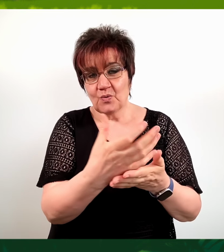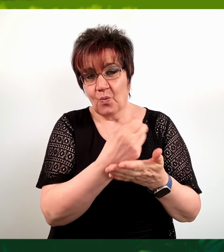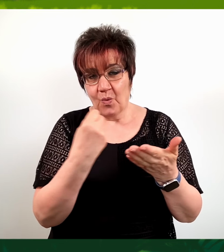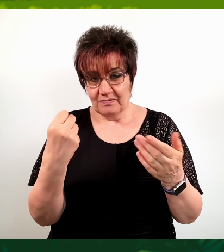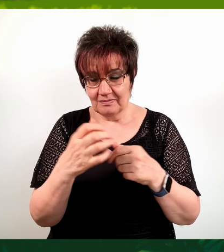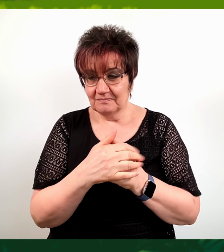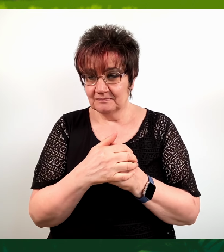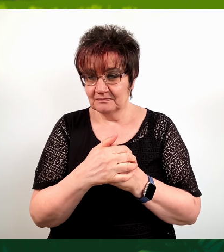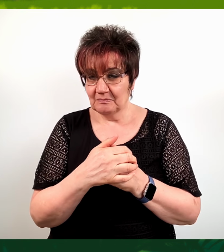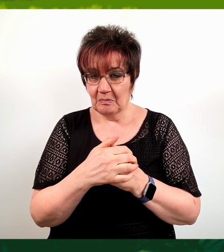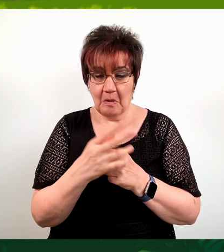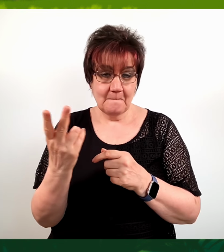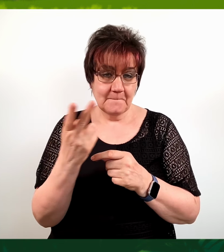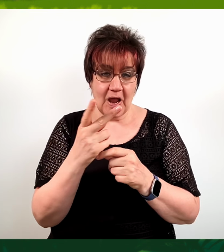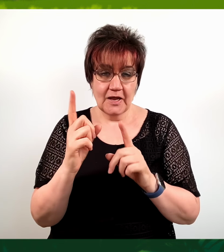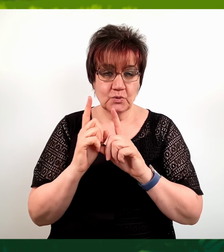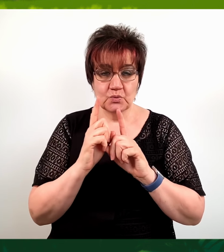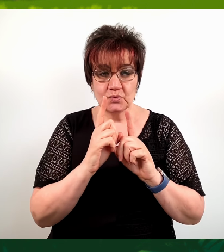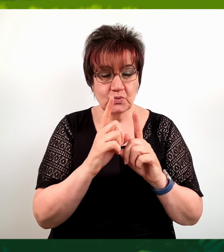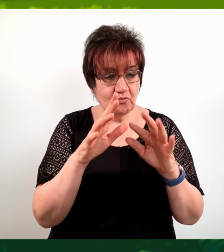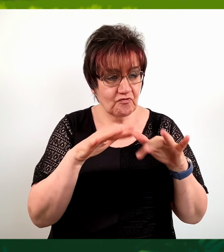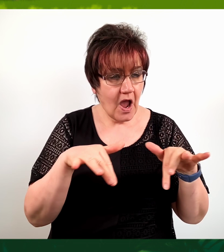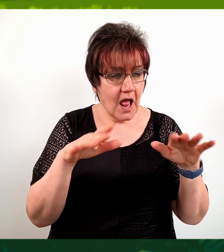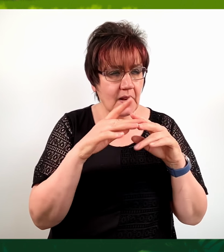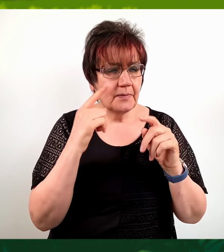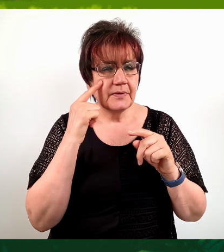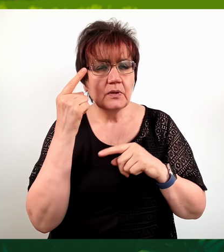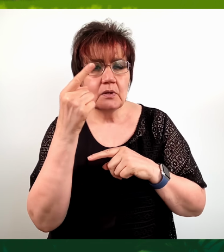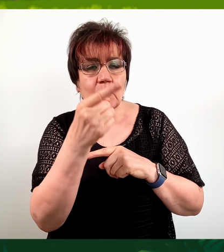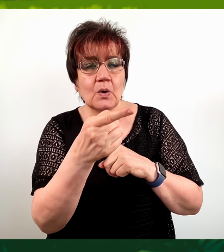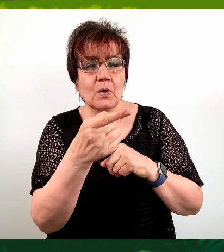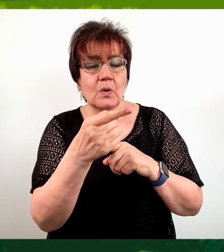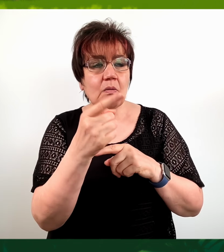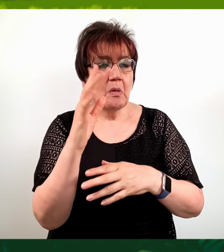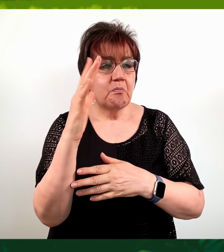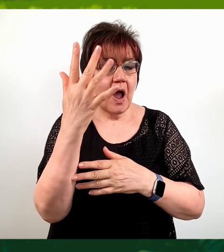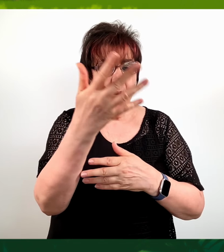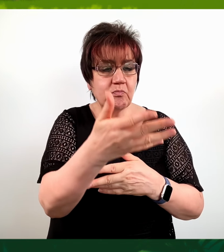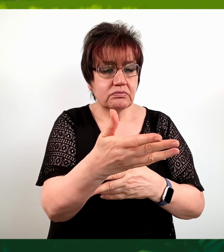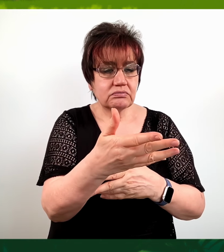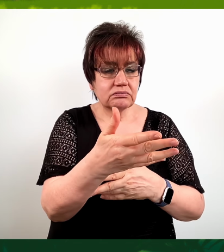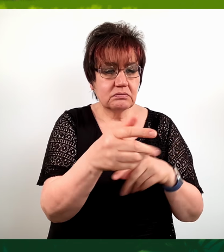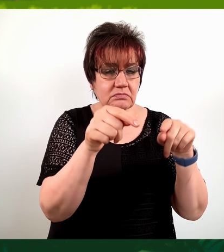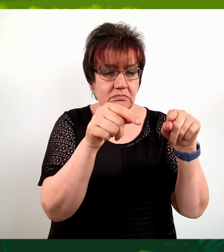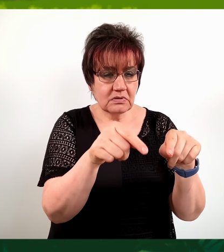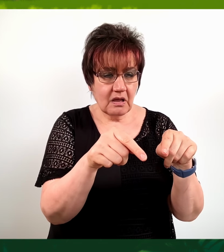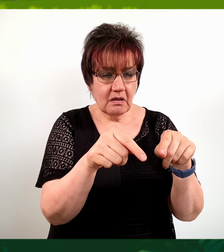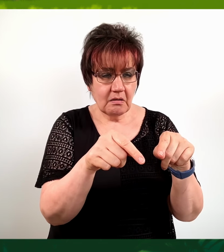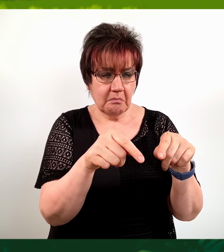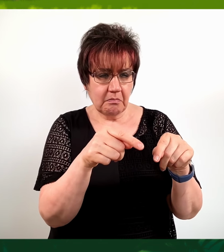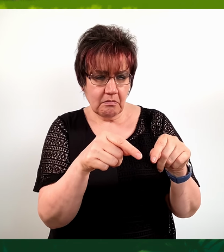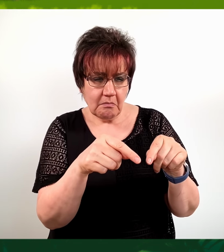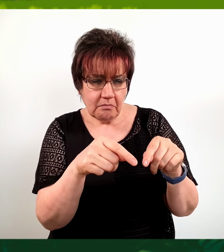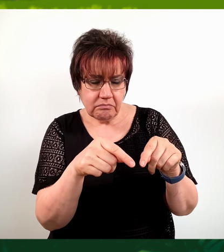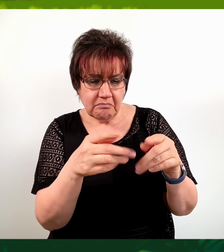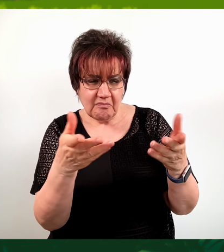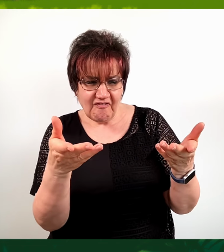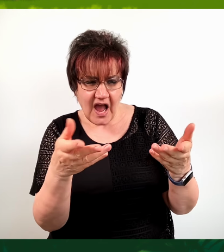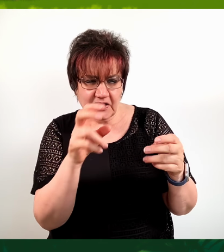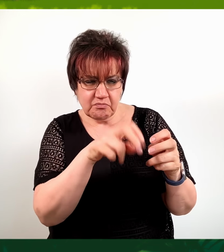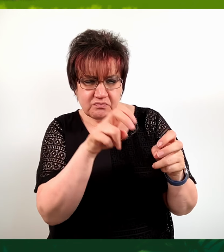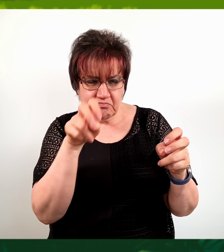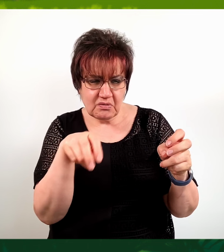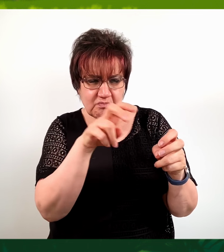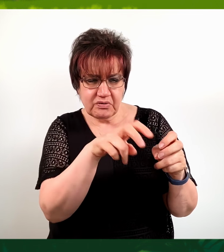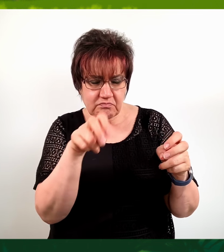Wald kamen, sahen sie aus der Ferne einen gefällten Baum und an dem Baum hüpfte etwas hin und her,